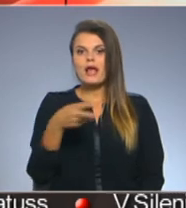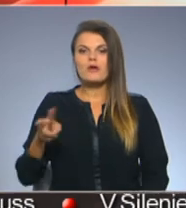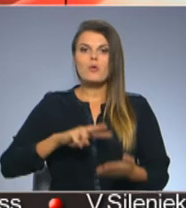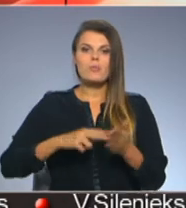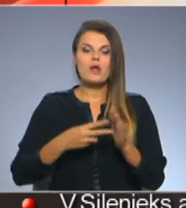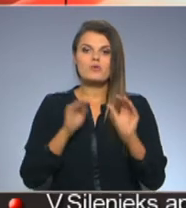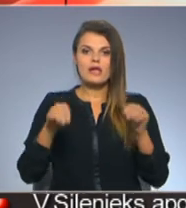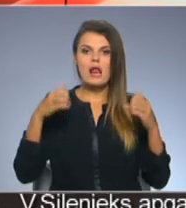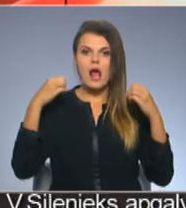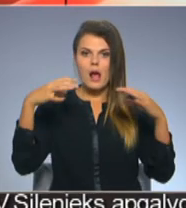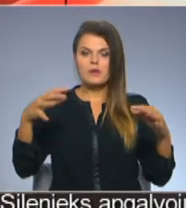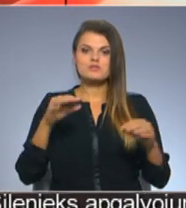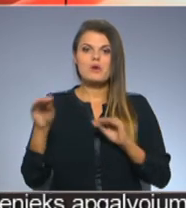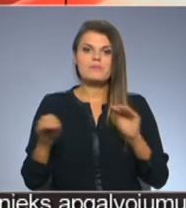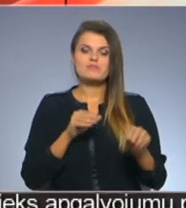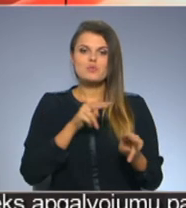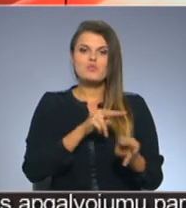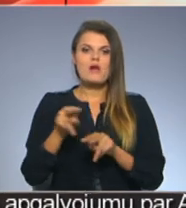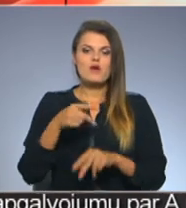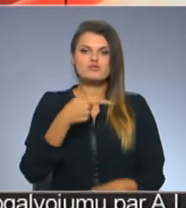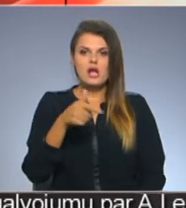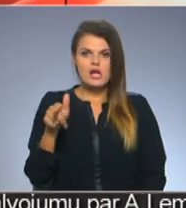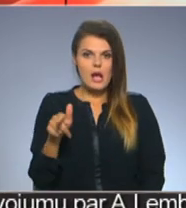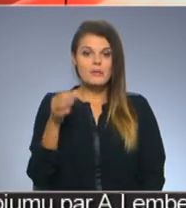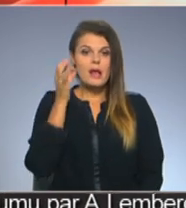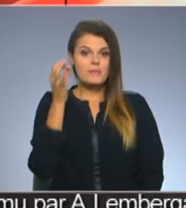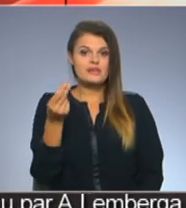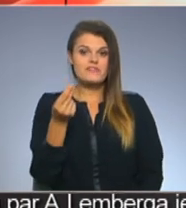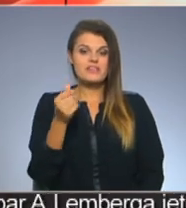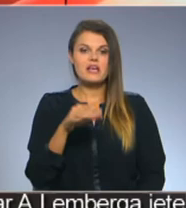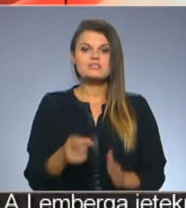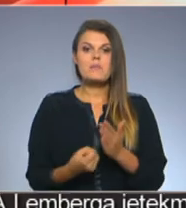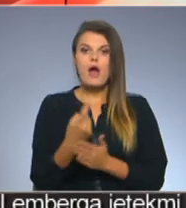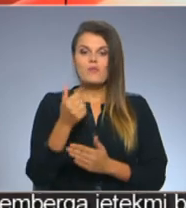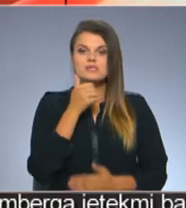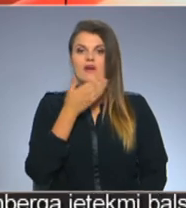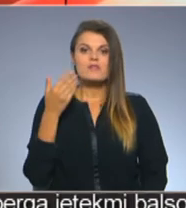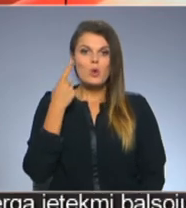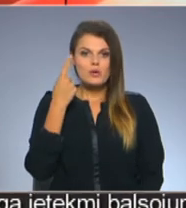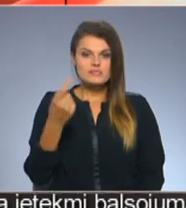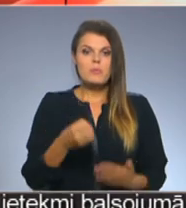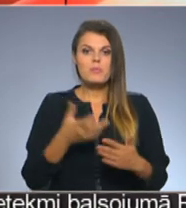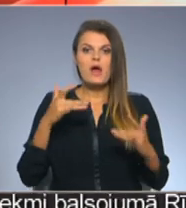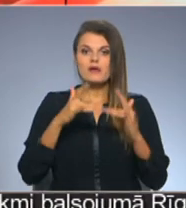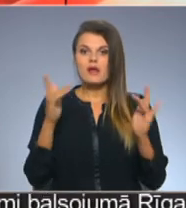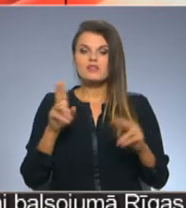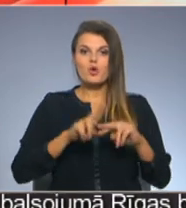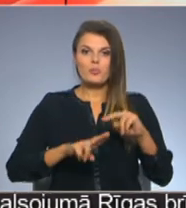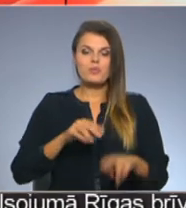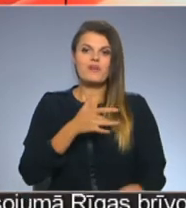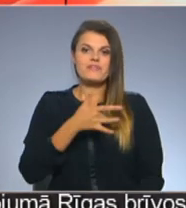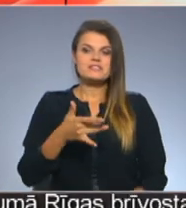arī apgaismojumu un izvietot novērošanas kameras. Precīzi finansējuma avots vēl nav zināms. Dārgā tilta būvniecība